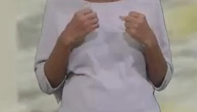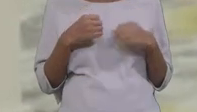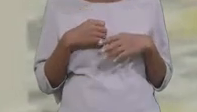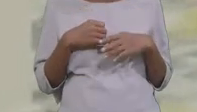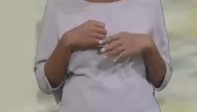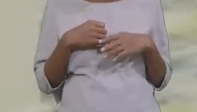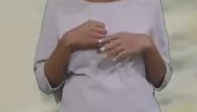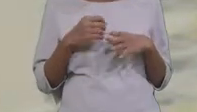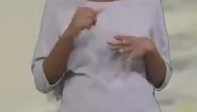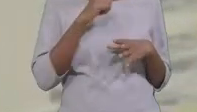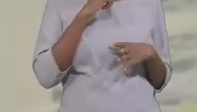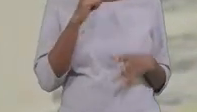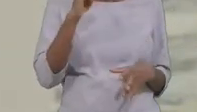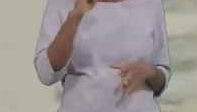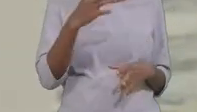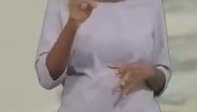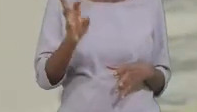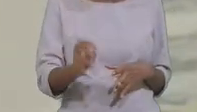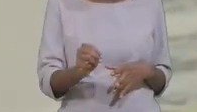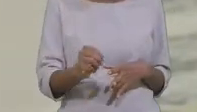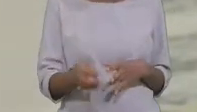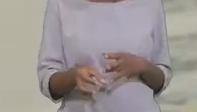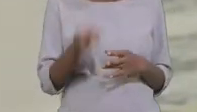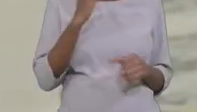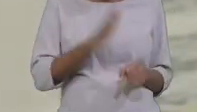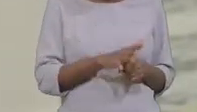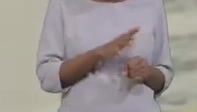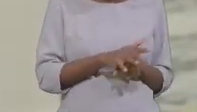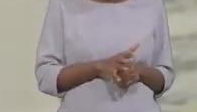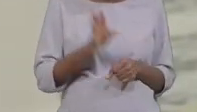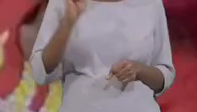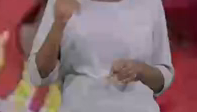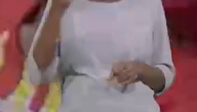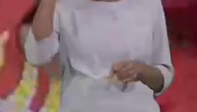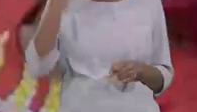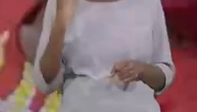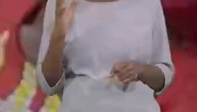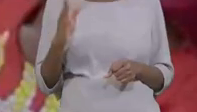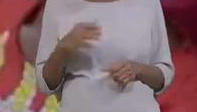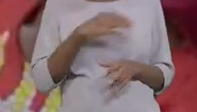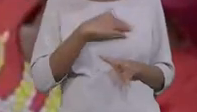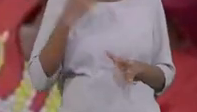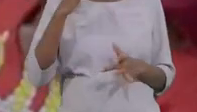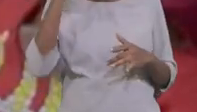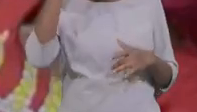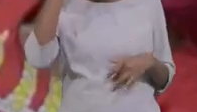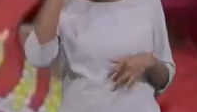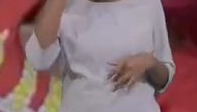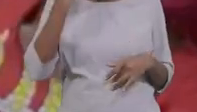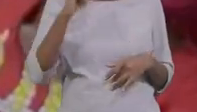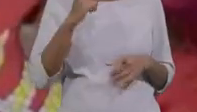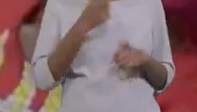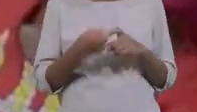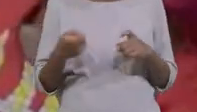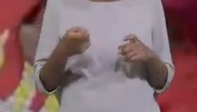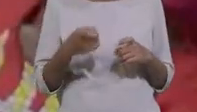guéri, aucun d'eux n'était opprimé par Dieu, n'était sous l'emprise de